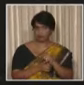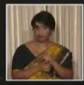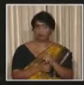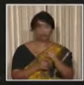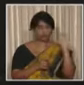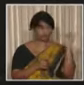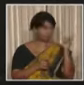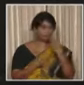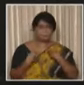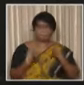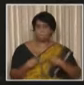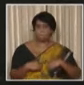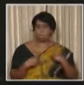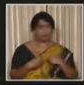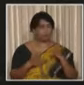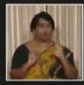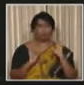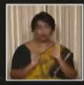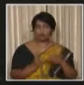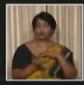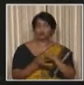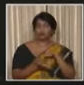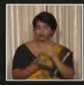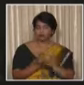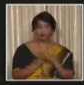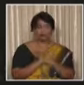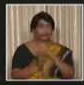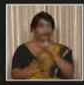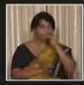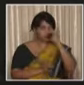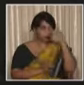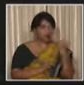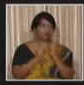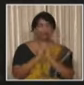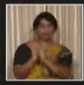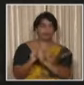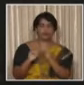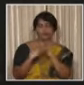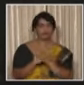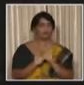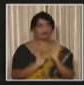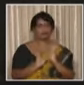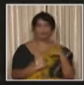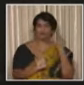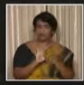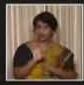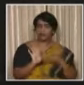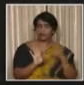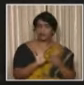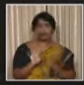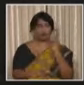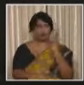කාටවත් පාඩුවක් වෙන්නේ නැහැ. නමුත් අපි තීන්දුවක් අරගෙන දෙන ගරු කතානායකතුමනේ අලුතෙන් බඳව ගන්නේ නැහැ කියලා. මොකද හැම අවුරුද්දෙම